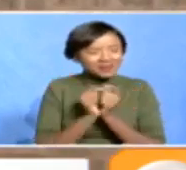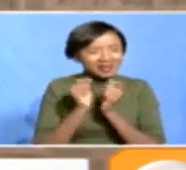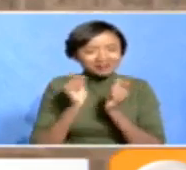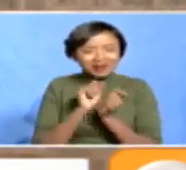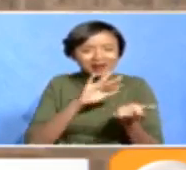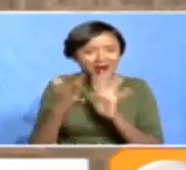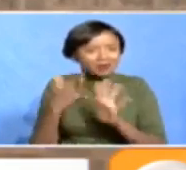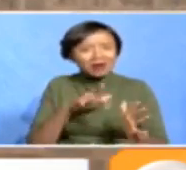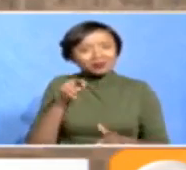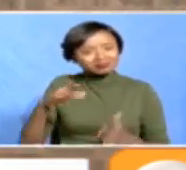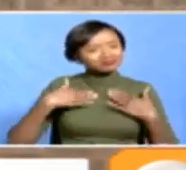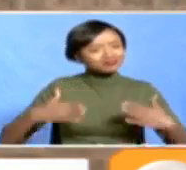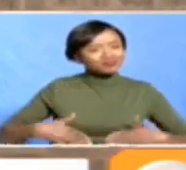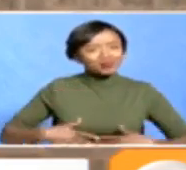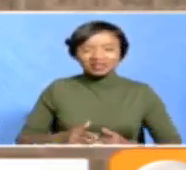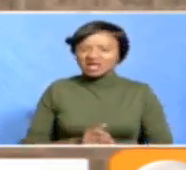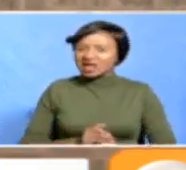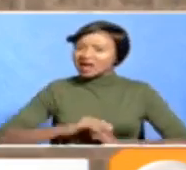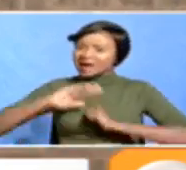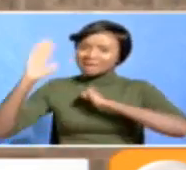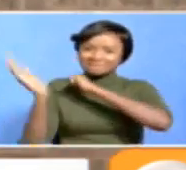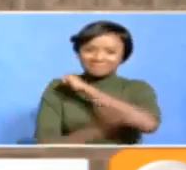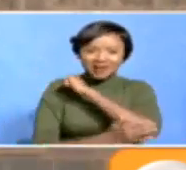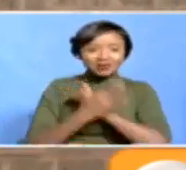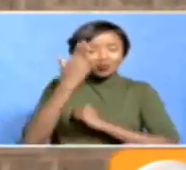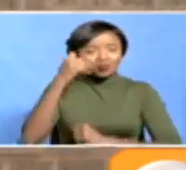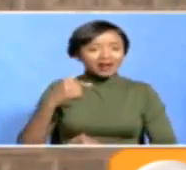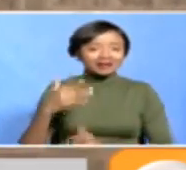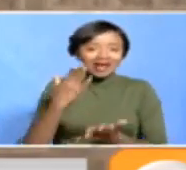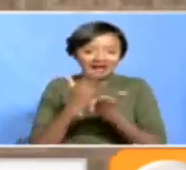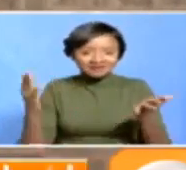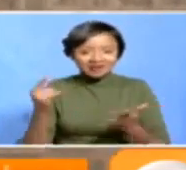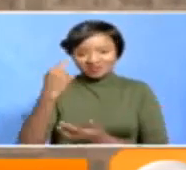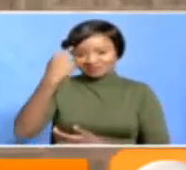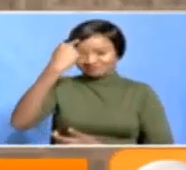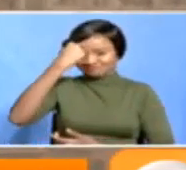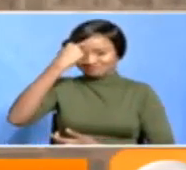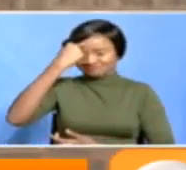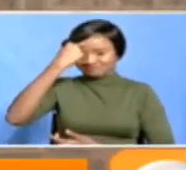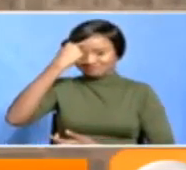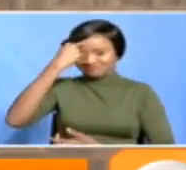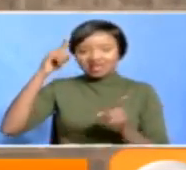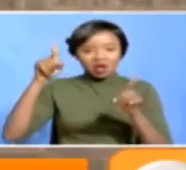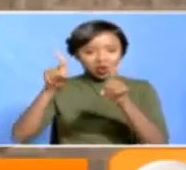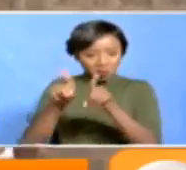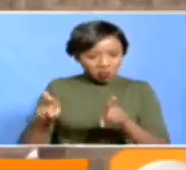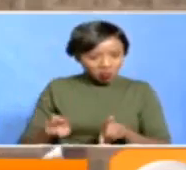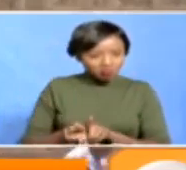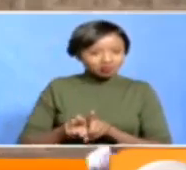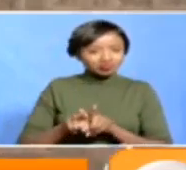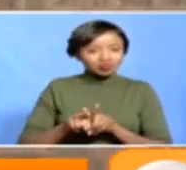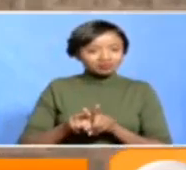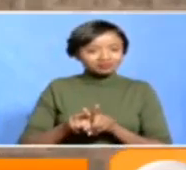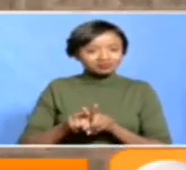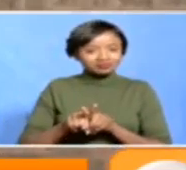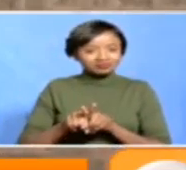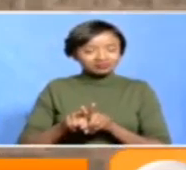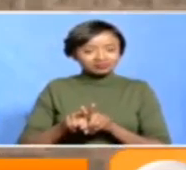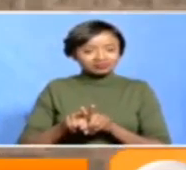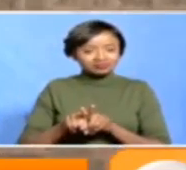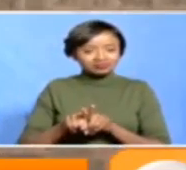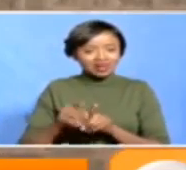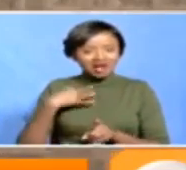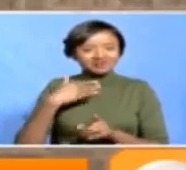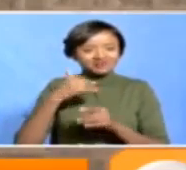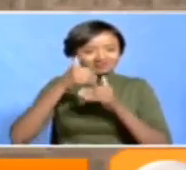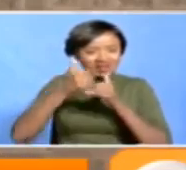wao. Hali mbaya. Juu ni kama alidungwa na kitu hapa kwa kichwa, akaona deep